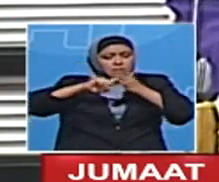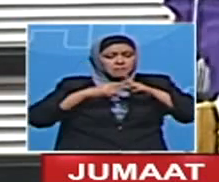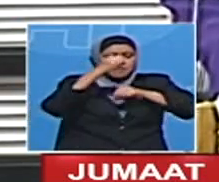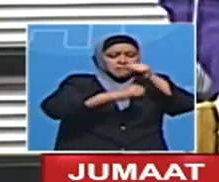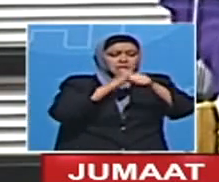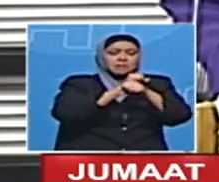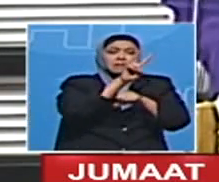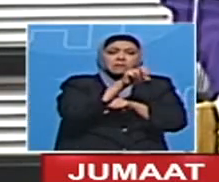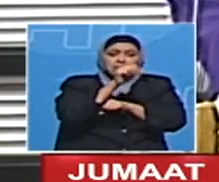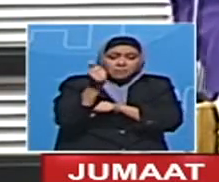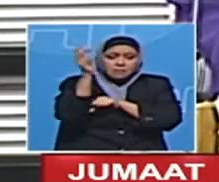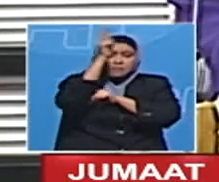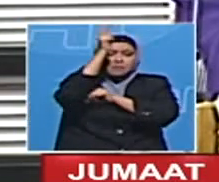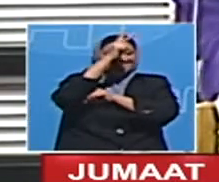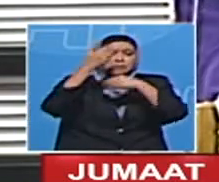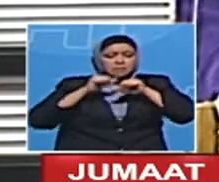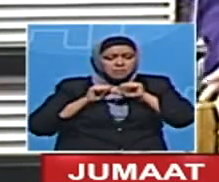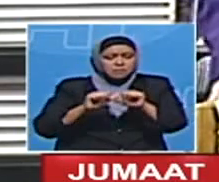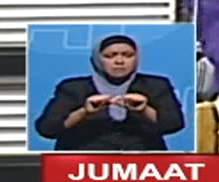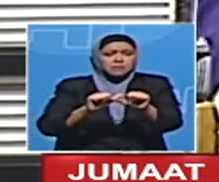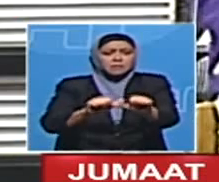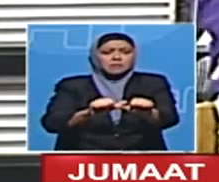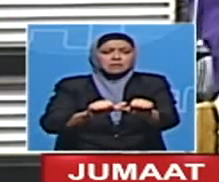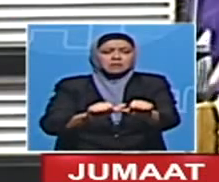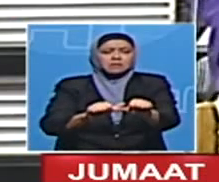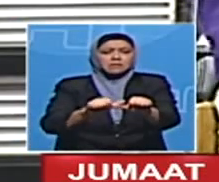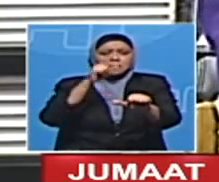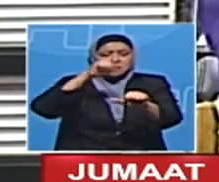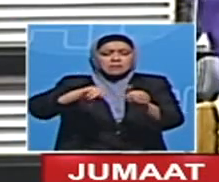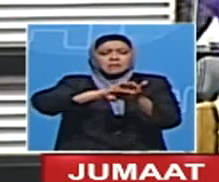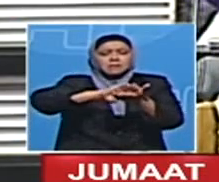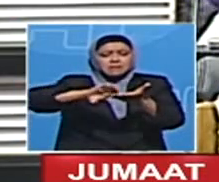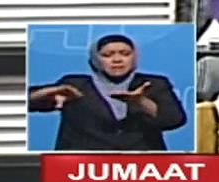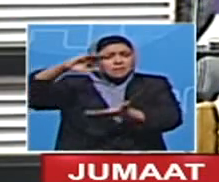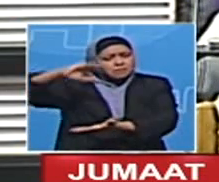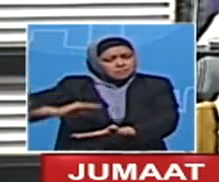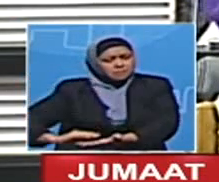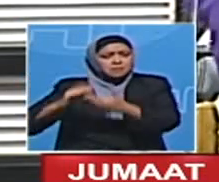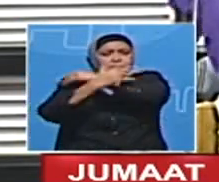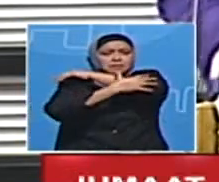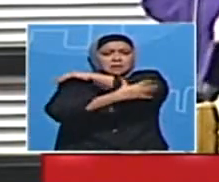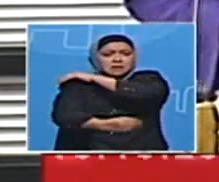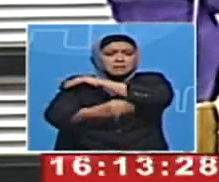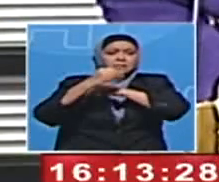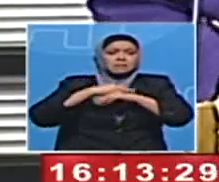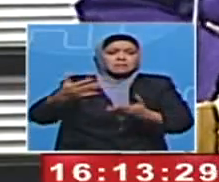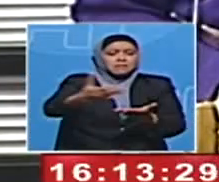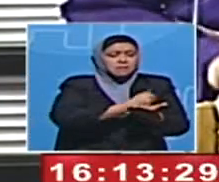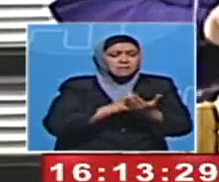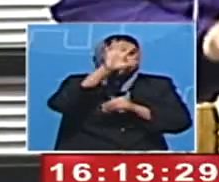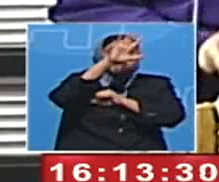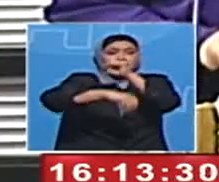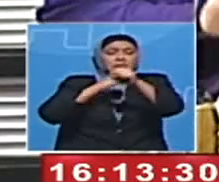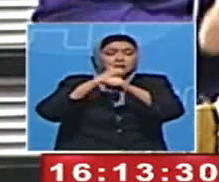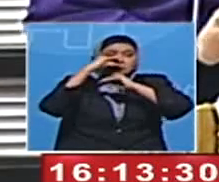2010 kerajaan ini telah meneruskan mujahadah pembasmian kemiskinan hasilnya dalam tempoh 5 tahun kadar